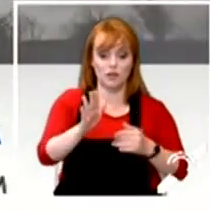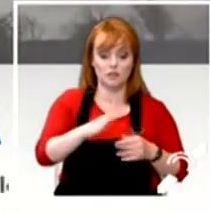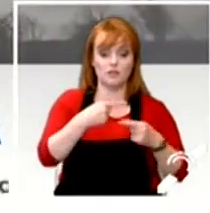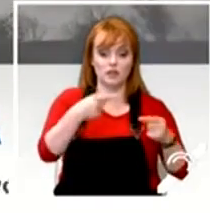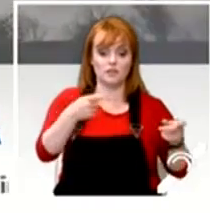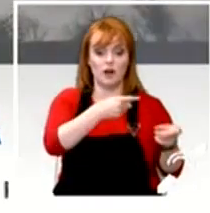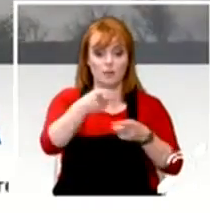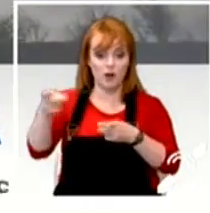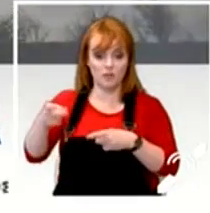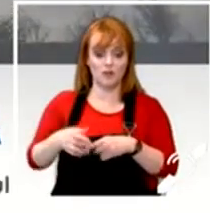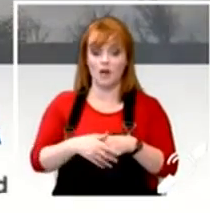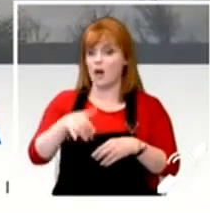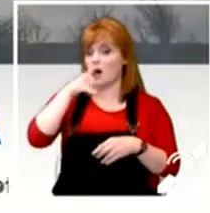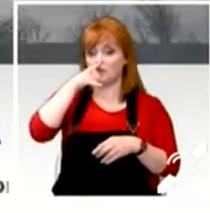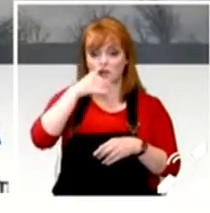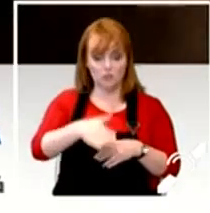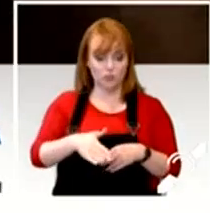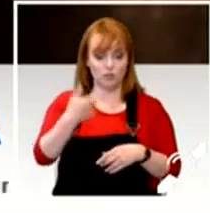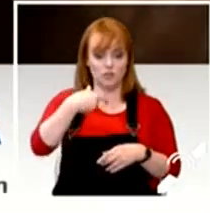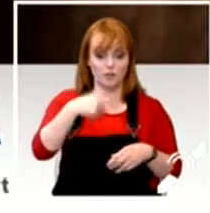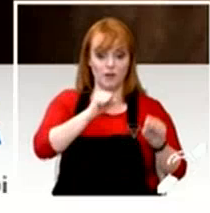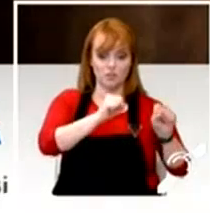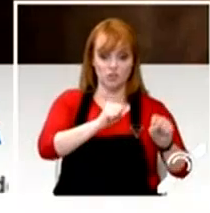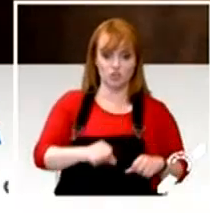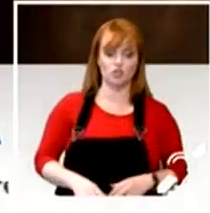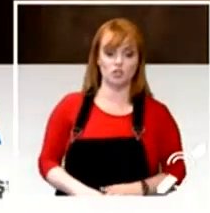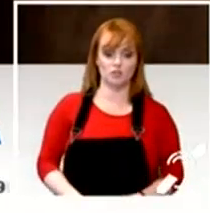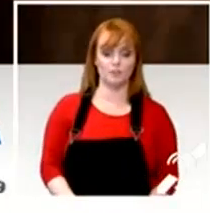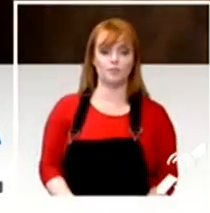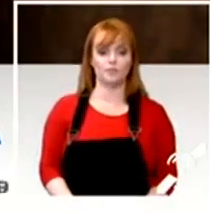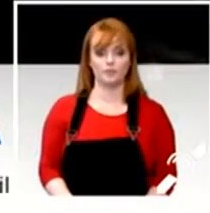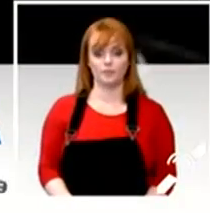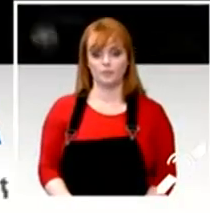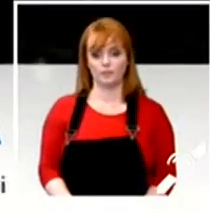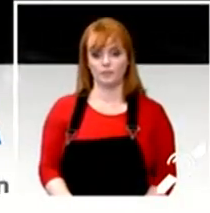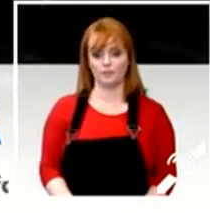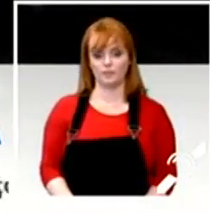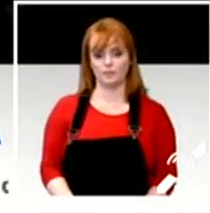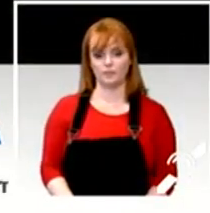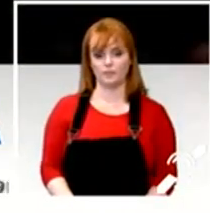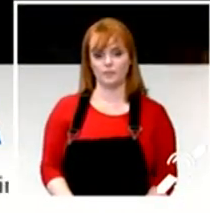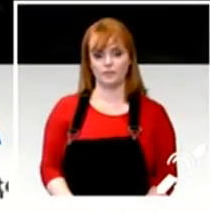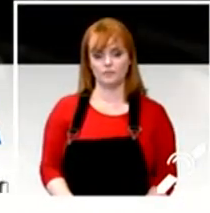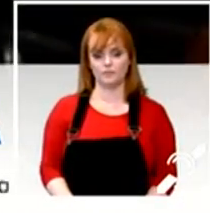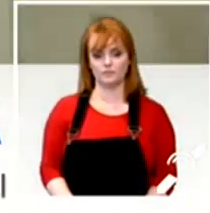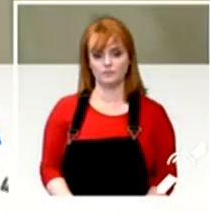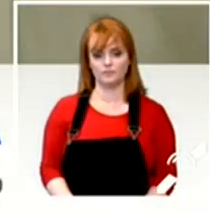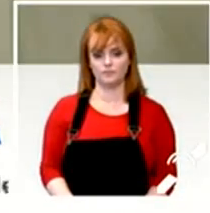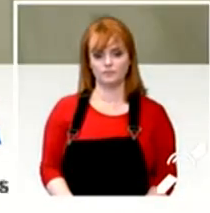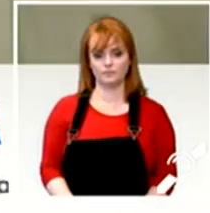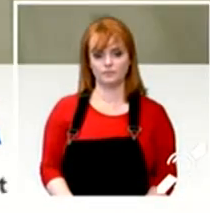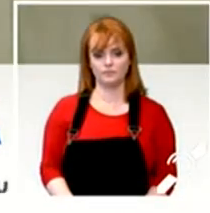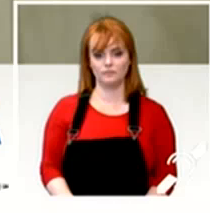va retrage organizat din Bahmut, ceea ce, în opinia lui, ar oferi condiții prielnice armatei ucrainene să străpungă apărarea rușilor din Donbas.